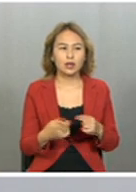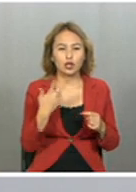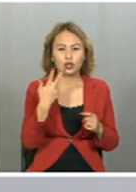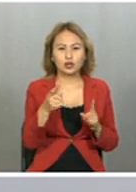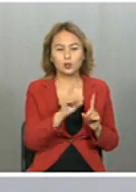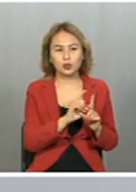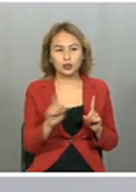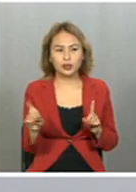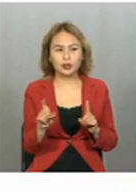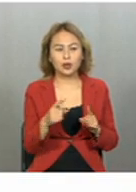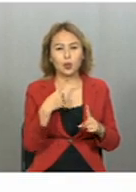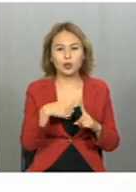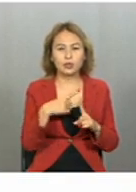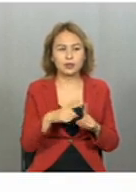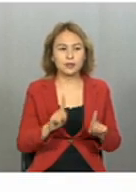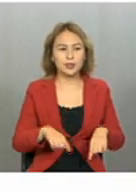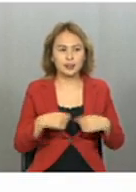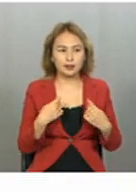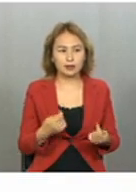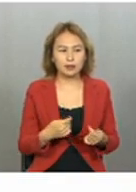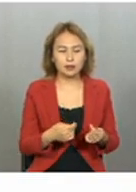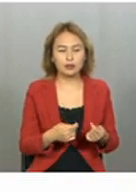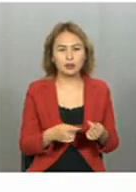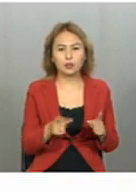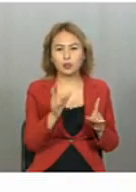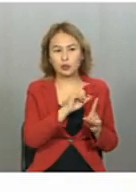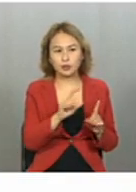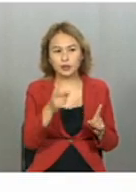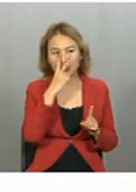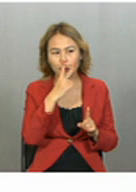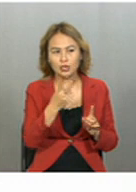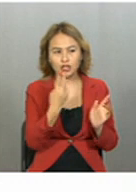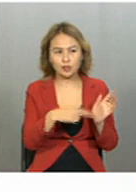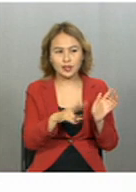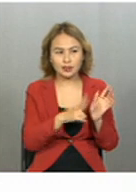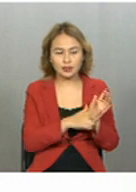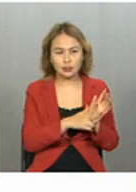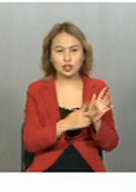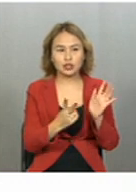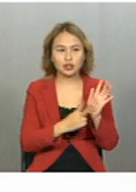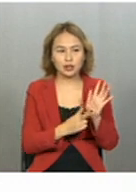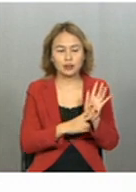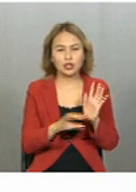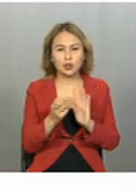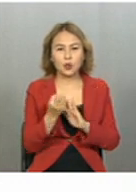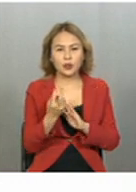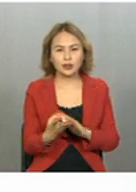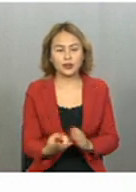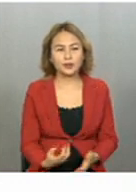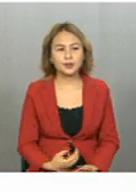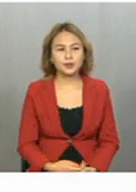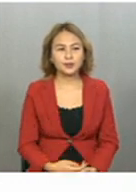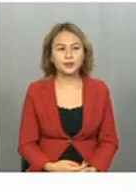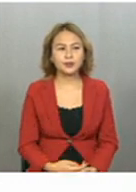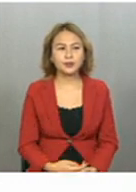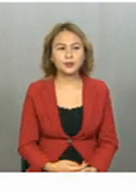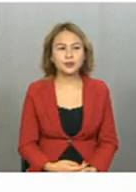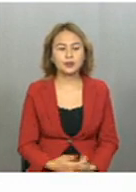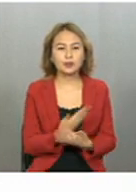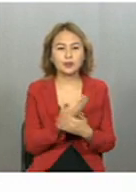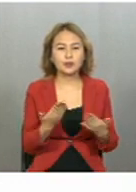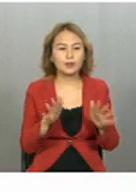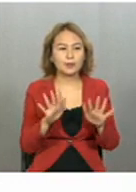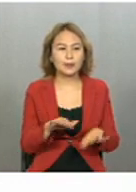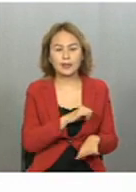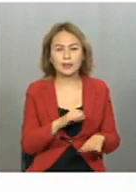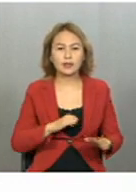бөлшектің қосындысы берілген, бөлімдеріне қарайық 28, 7 және 12. Енді балалар бұл жерде ең кіші